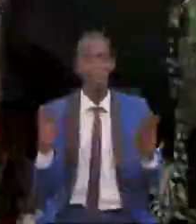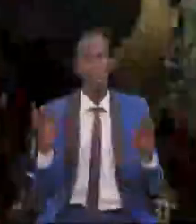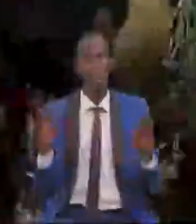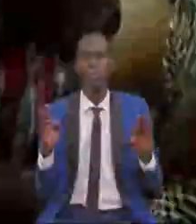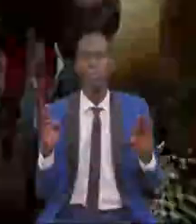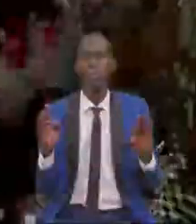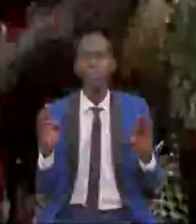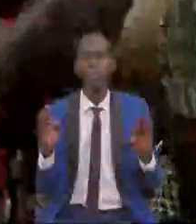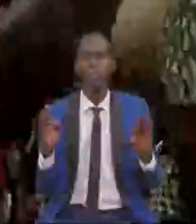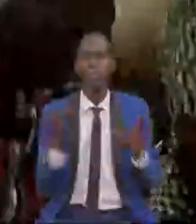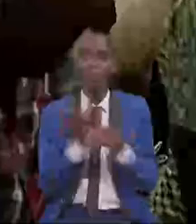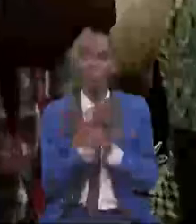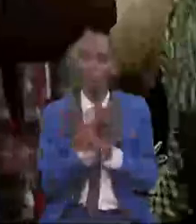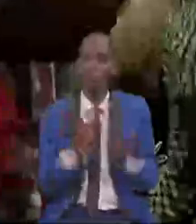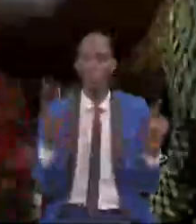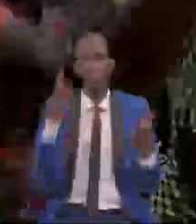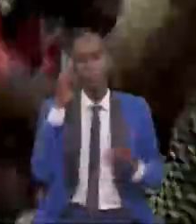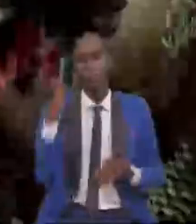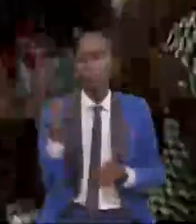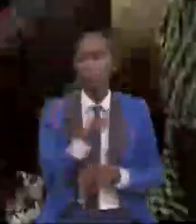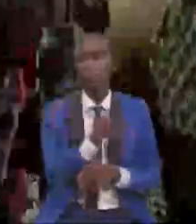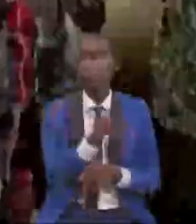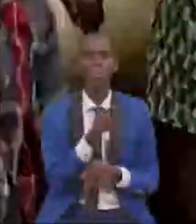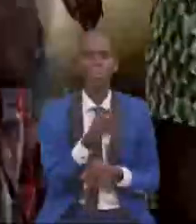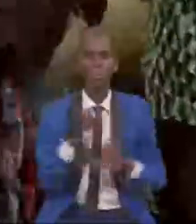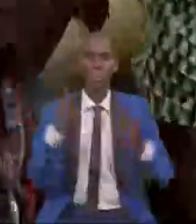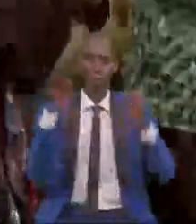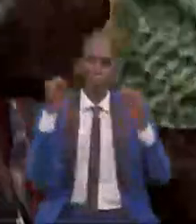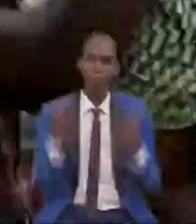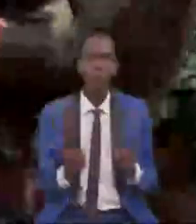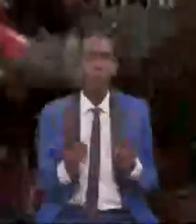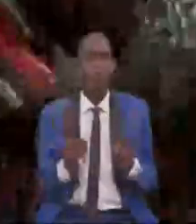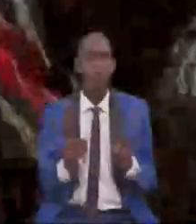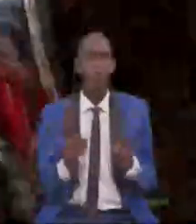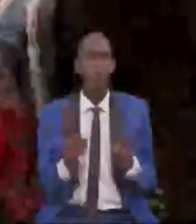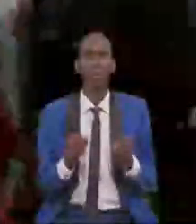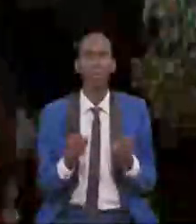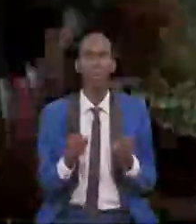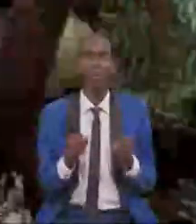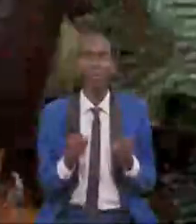la liberté, la délivrance, la puissance,